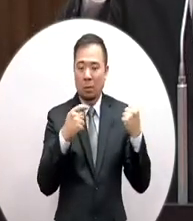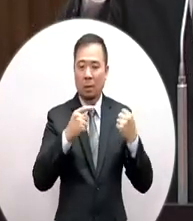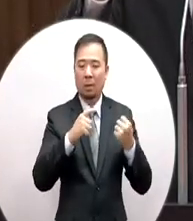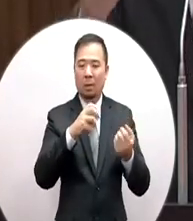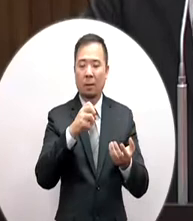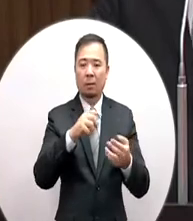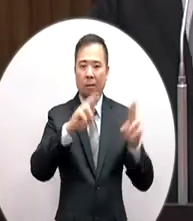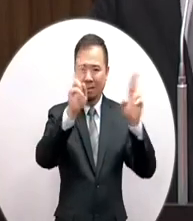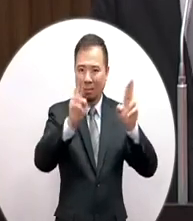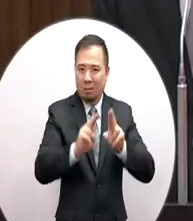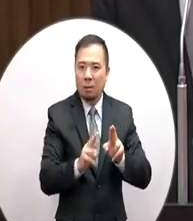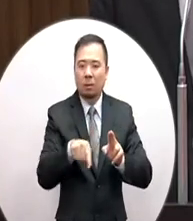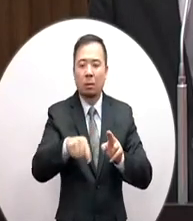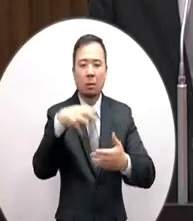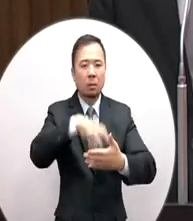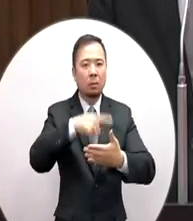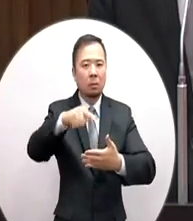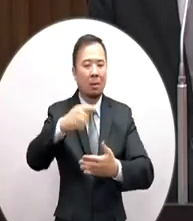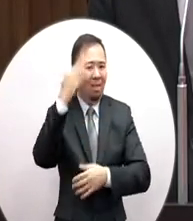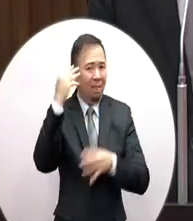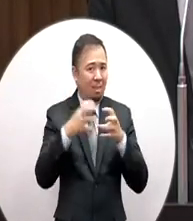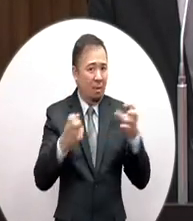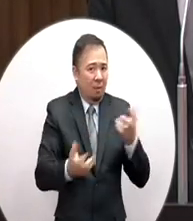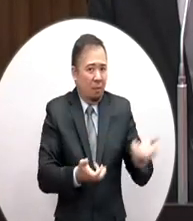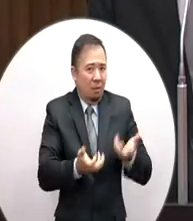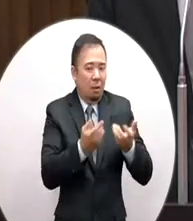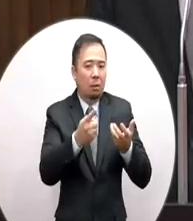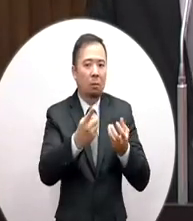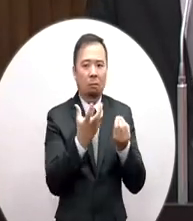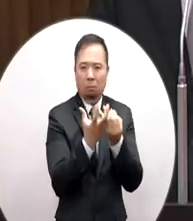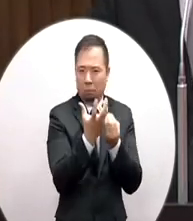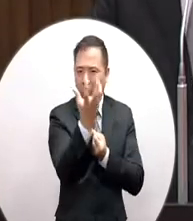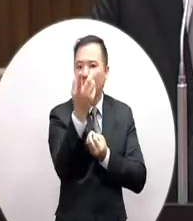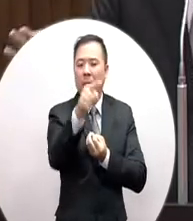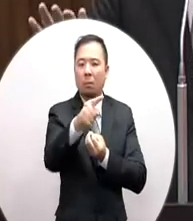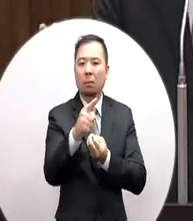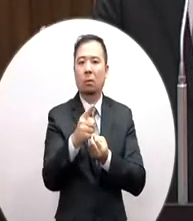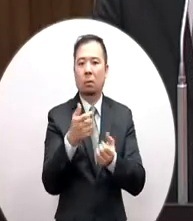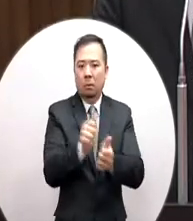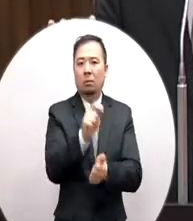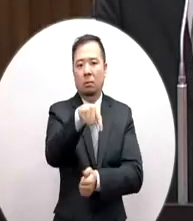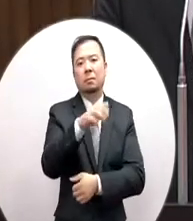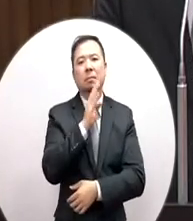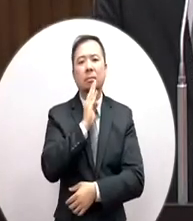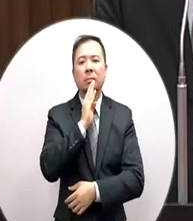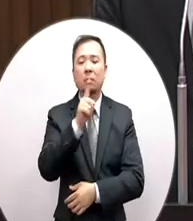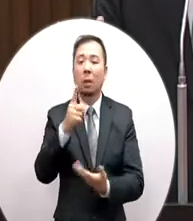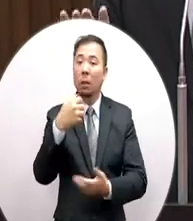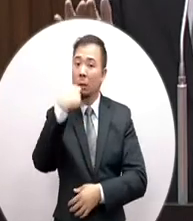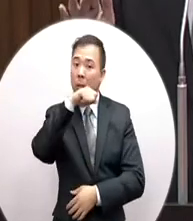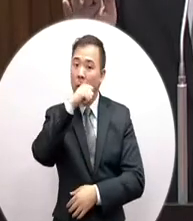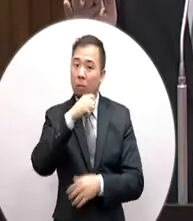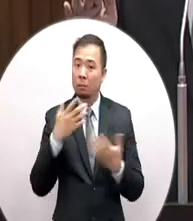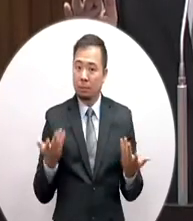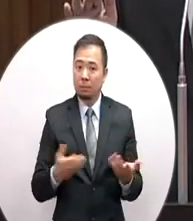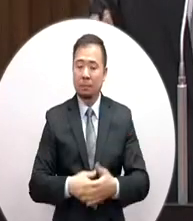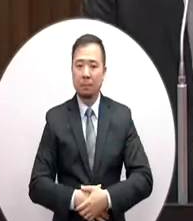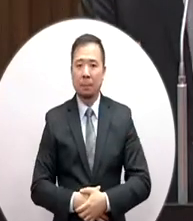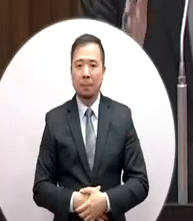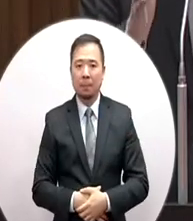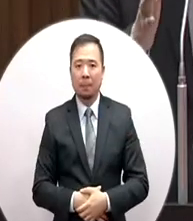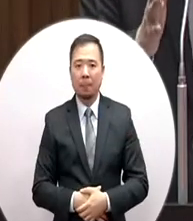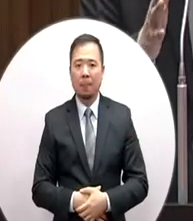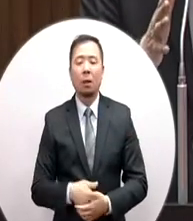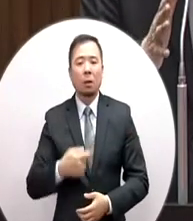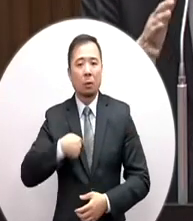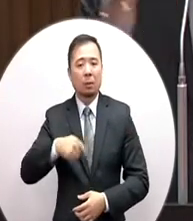还是相当重要的一个能源的来源。那 台湾目前哈这个天